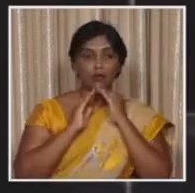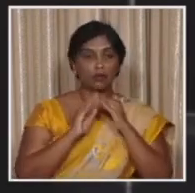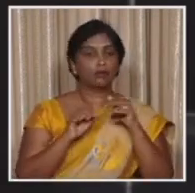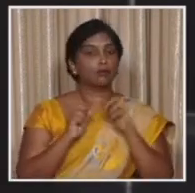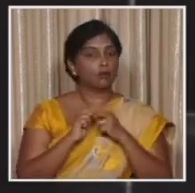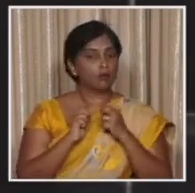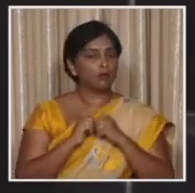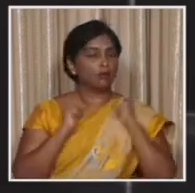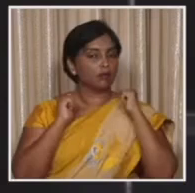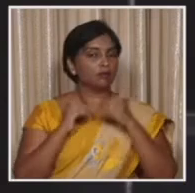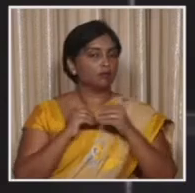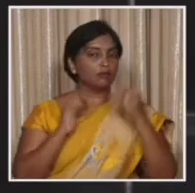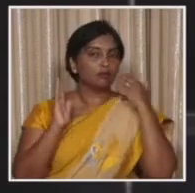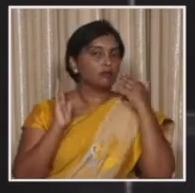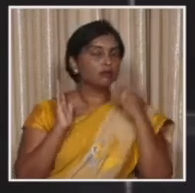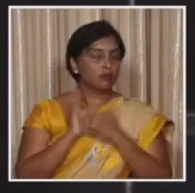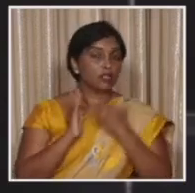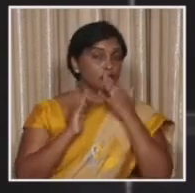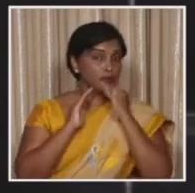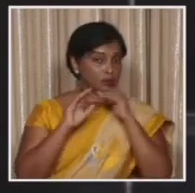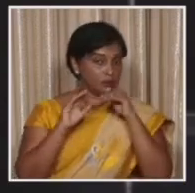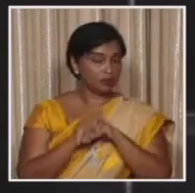තත්ත්වය යථාර්ථයේ කෙබඳුද යන්න